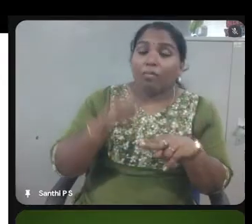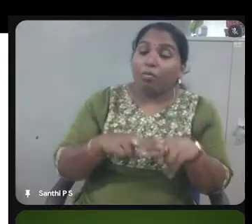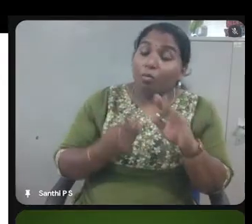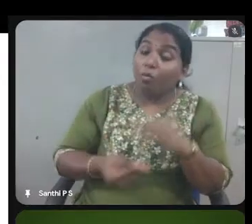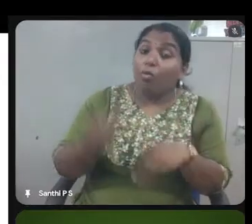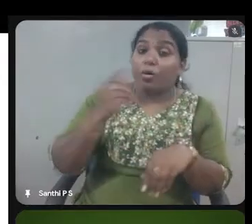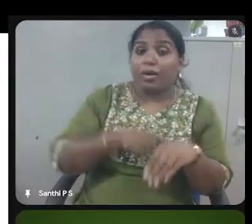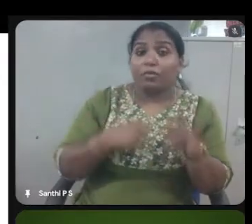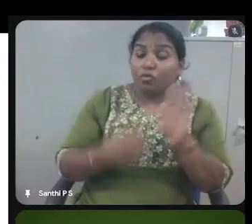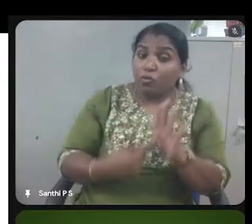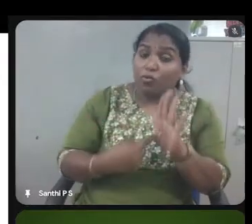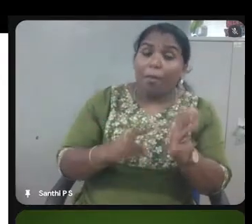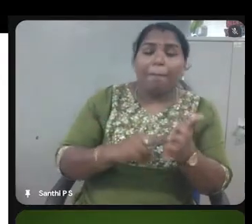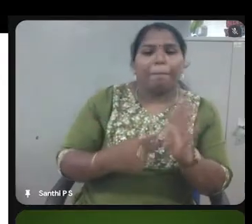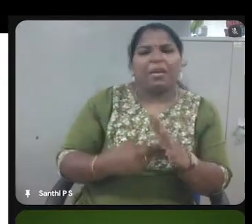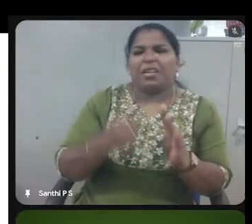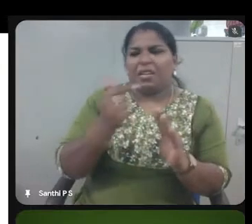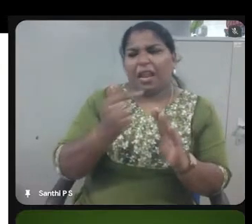സാധ്യത കൂടുതലാണ്.